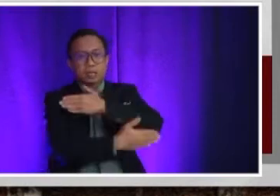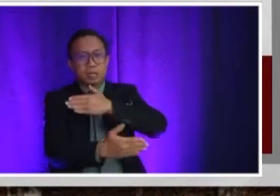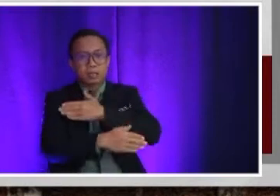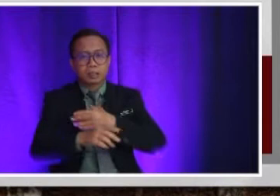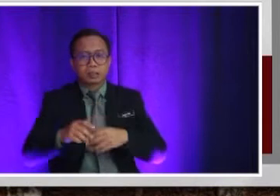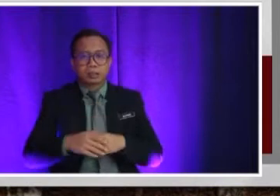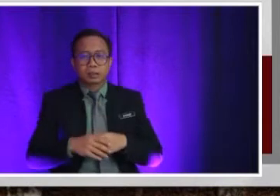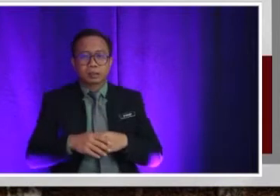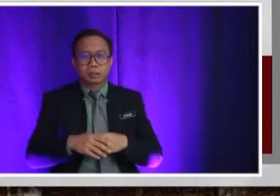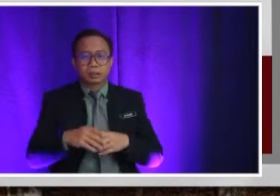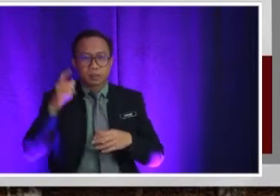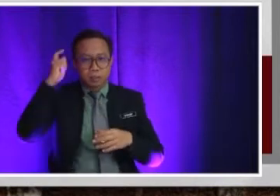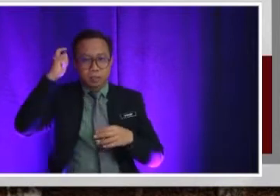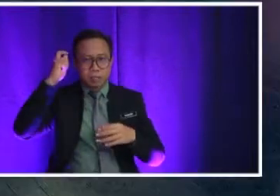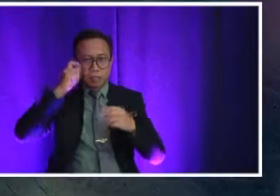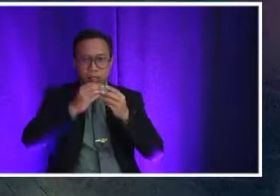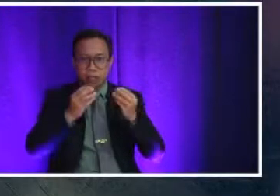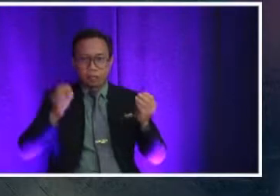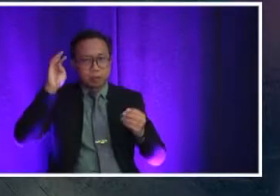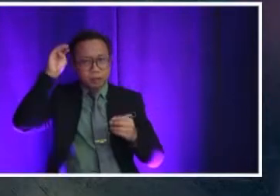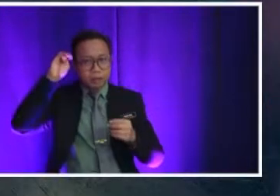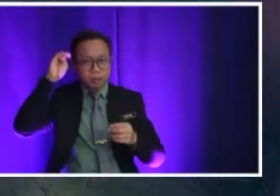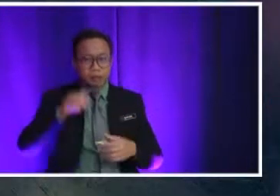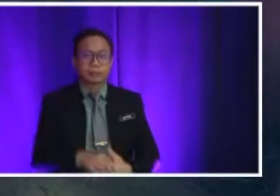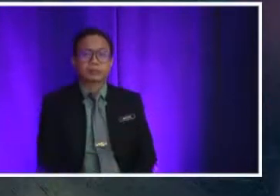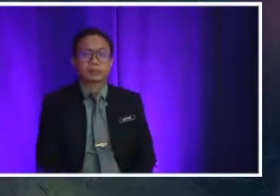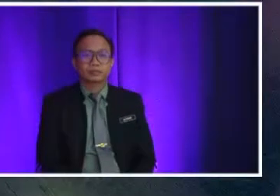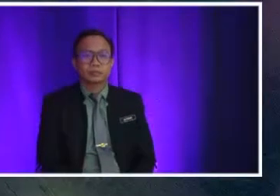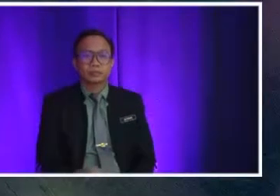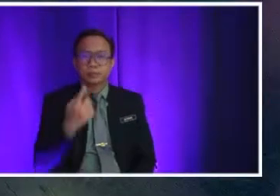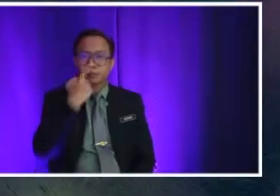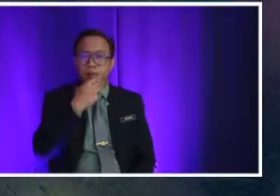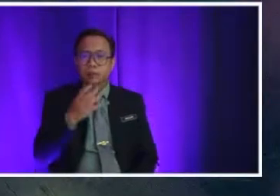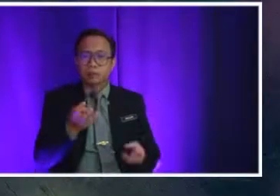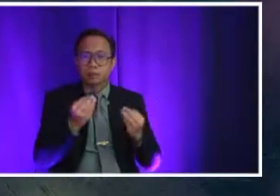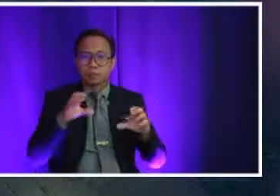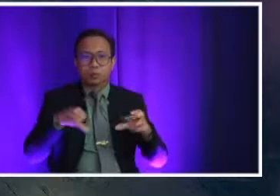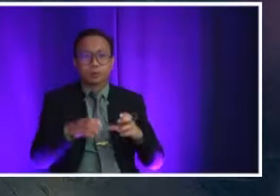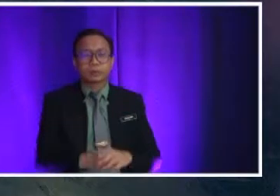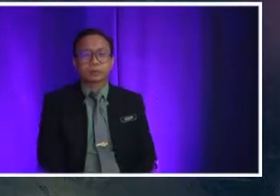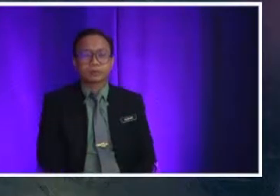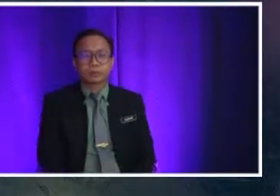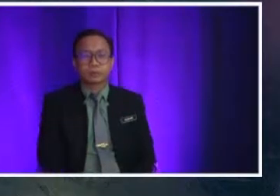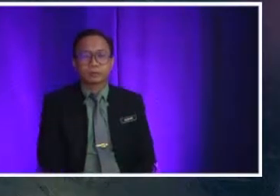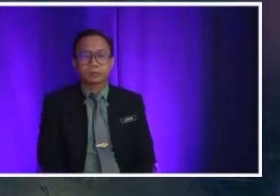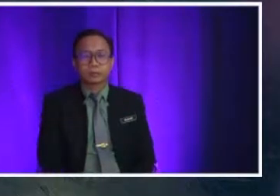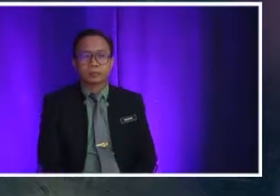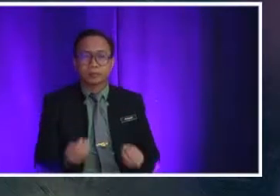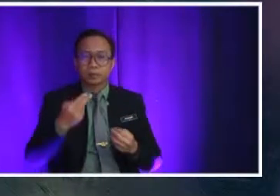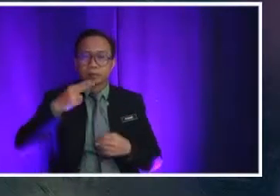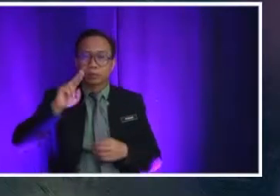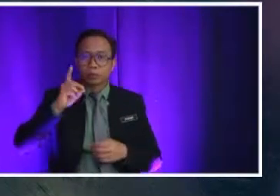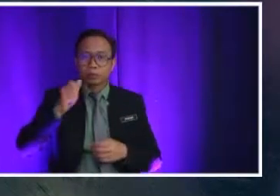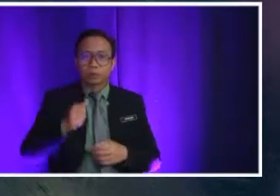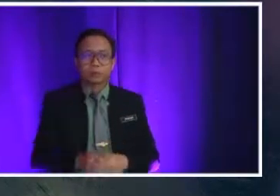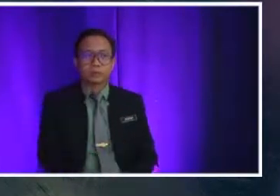murid-murid Ade anak coba Jawa murid-murid ditalia Oke kita minta Huda kita dengan